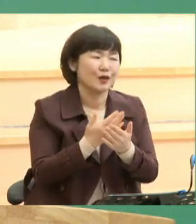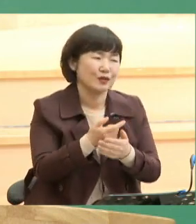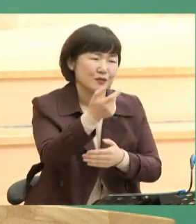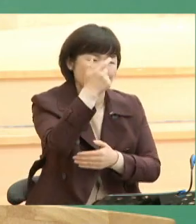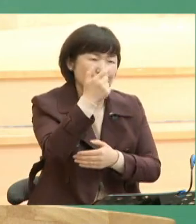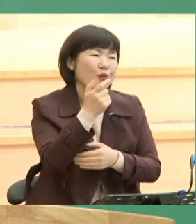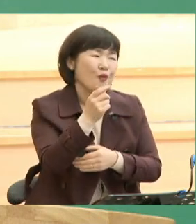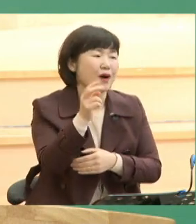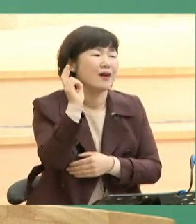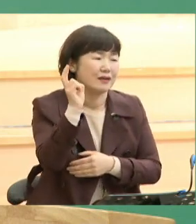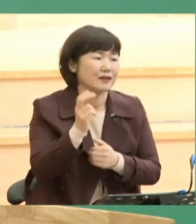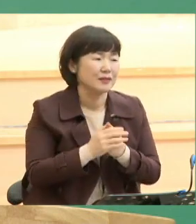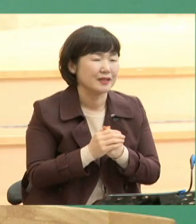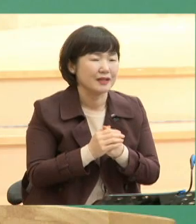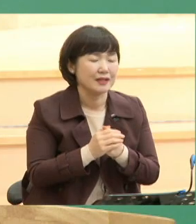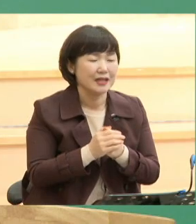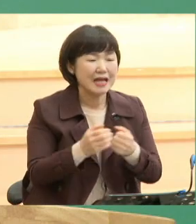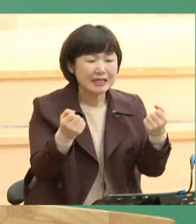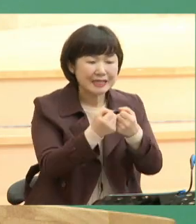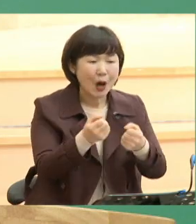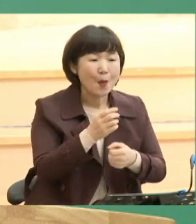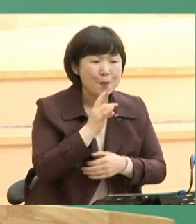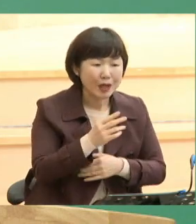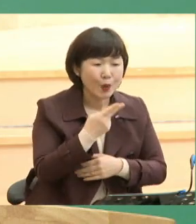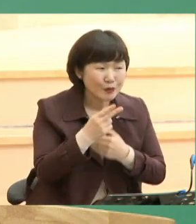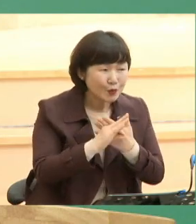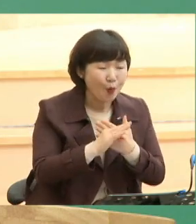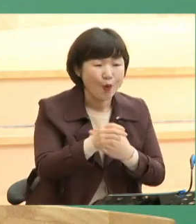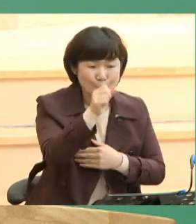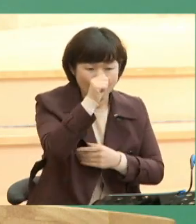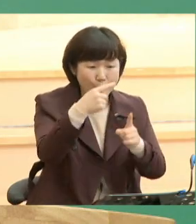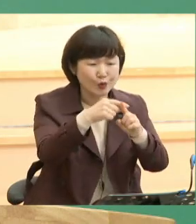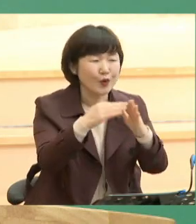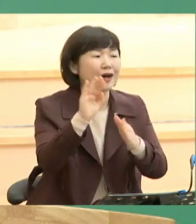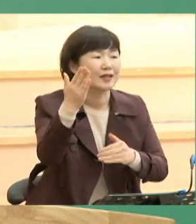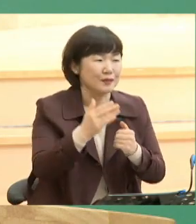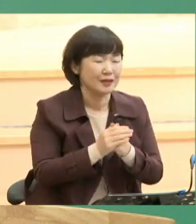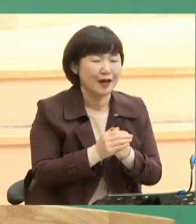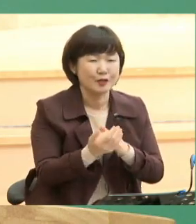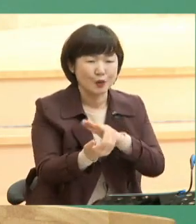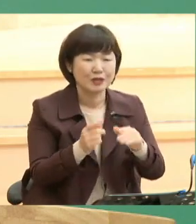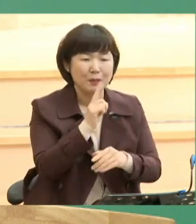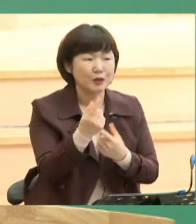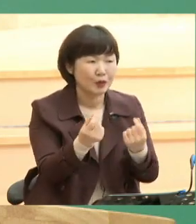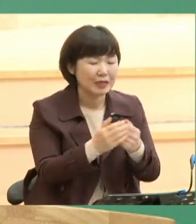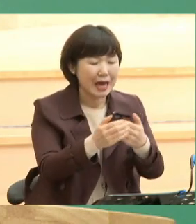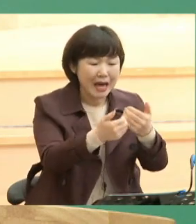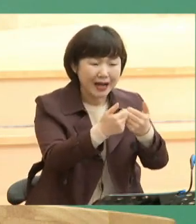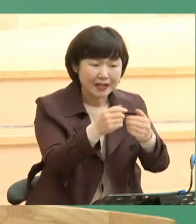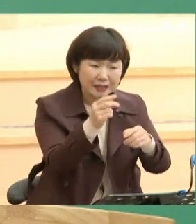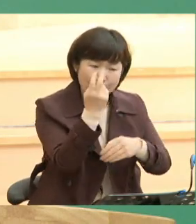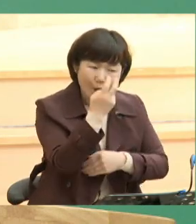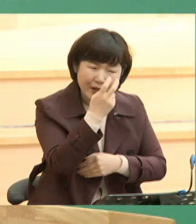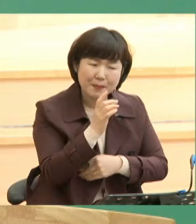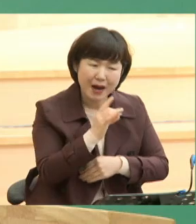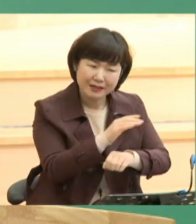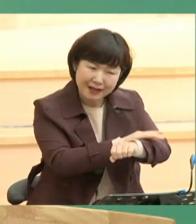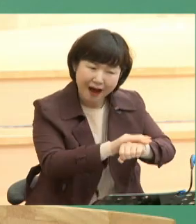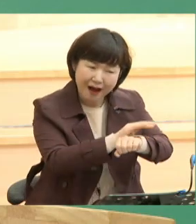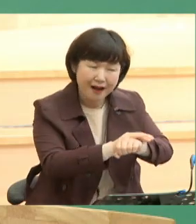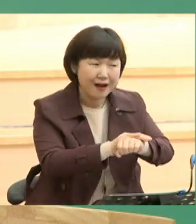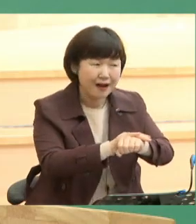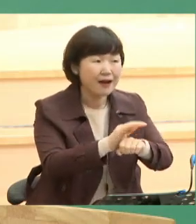싸우지만 않아도 좋음 교회가 때밀이 키 아니에요 아까 얘기 했잖아요 갈등 관리만 잘 되어 저도 어떻게